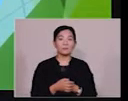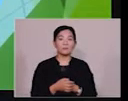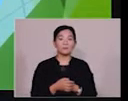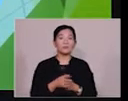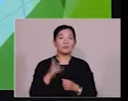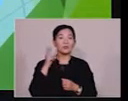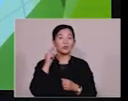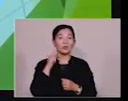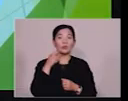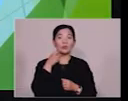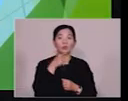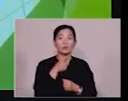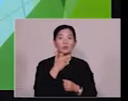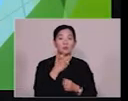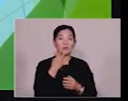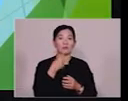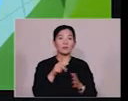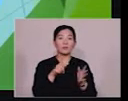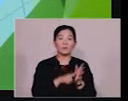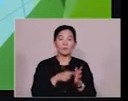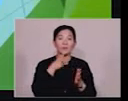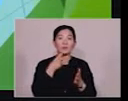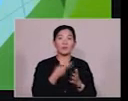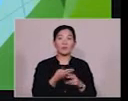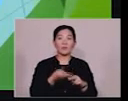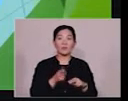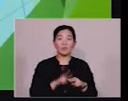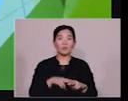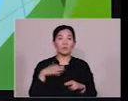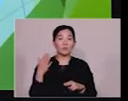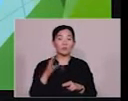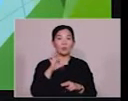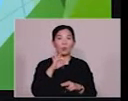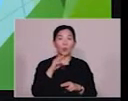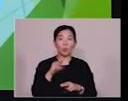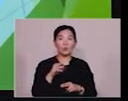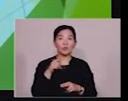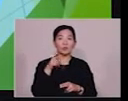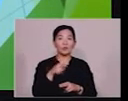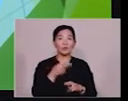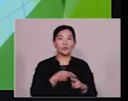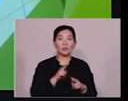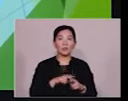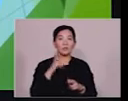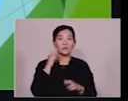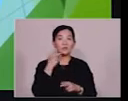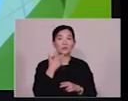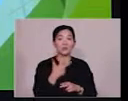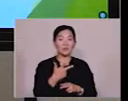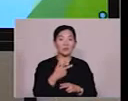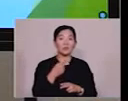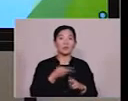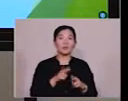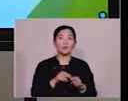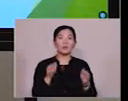Число 1327. Как вы видите, цифра справа от тысячных – это цифра 3. Цифра